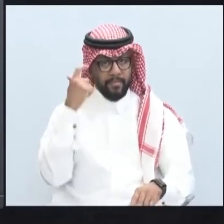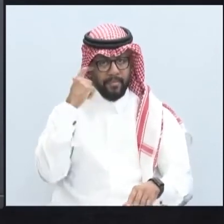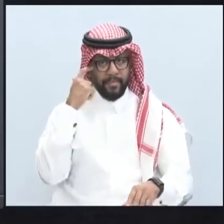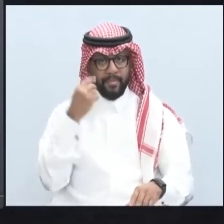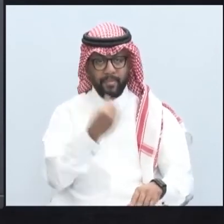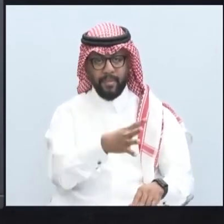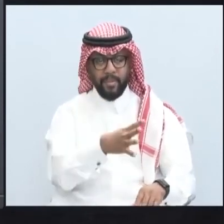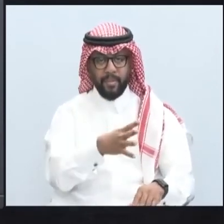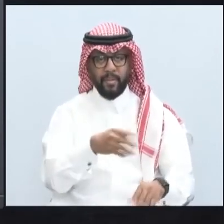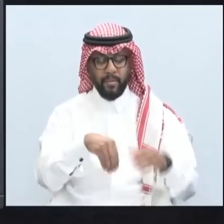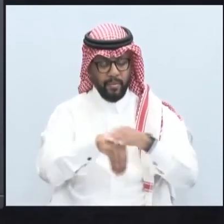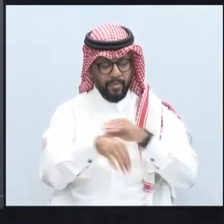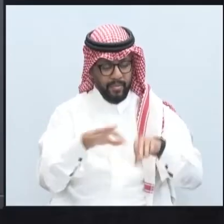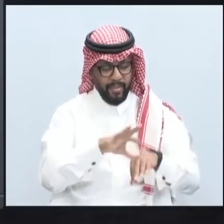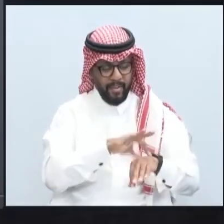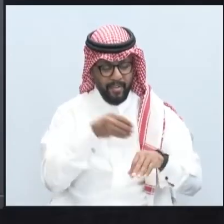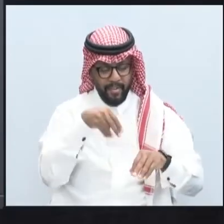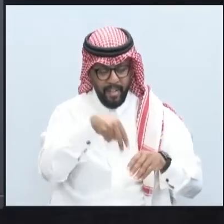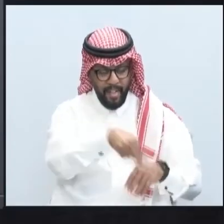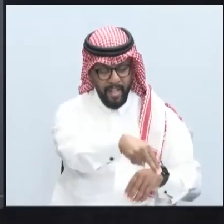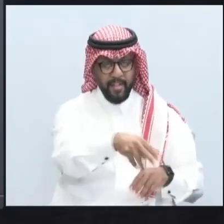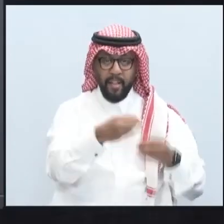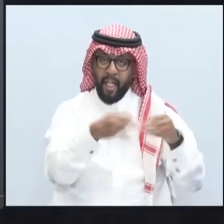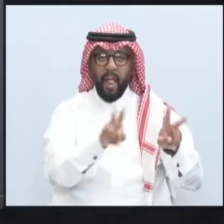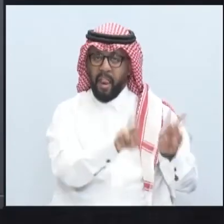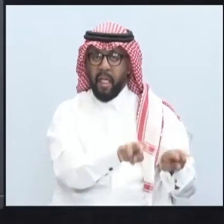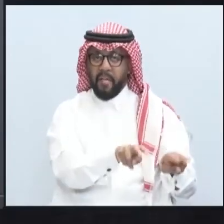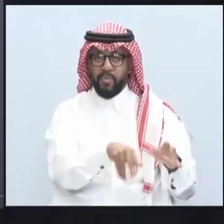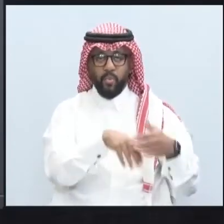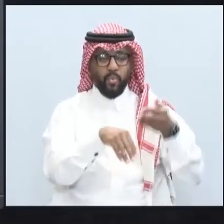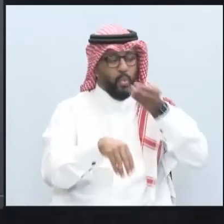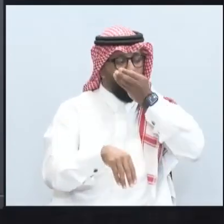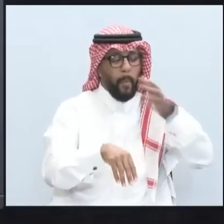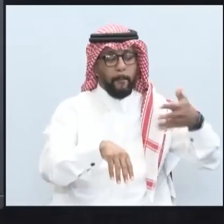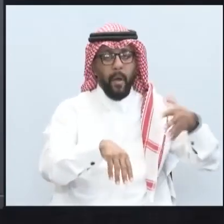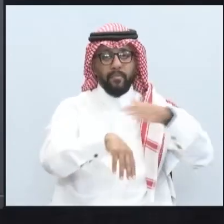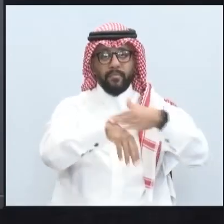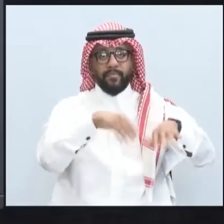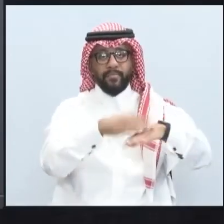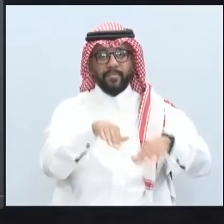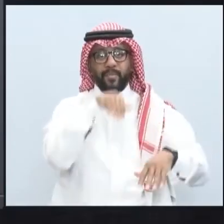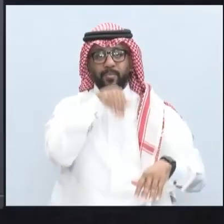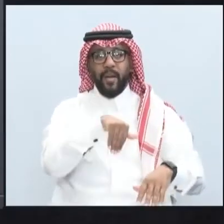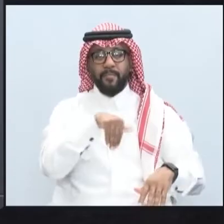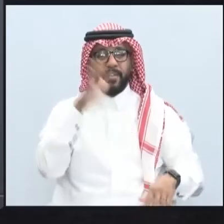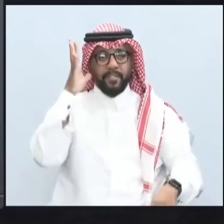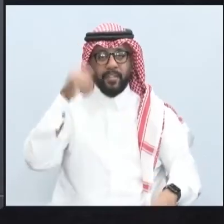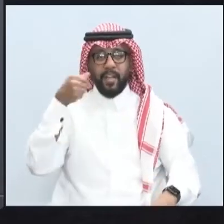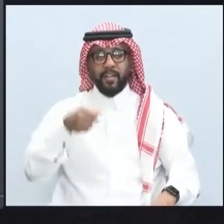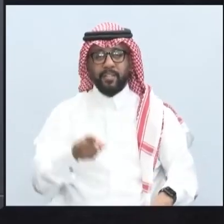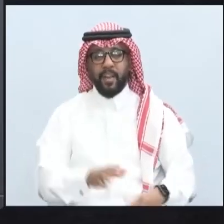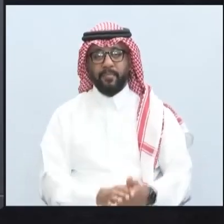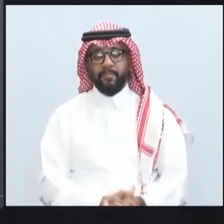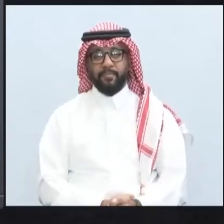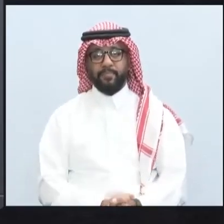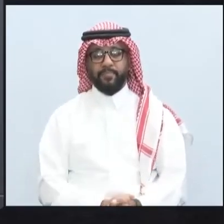ادخلتهما طاهره تين فمسح عليهما صلى الله عليه وسلم